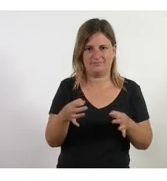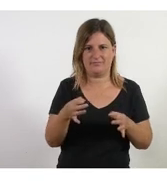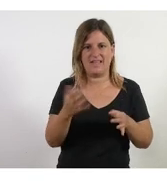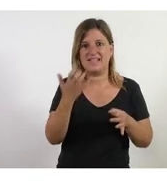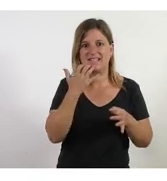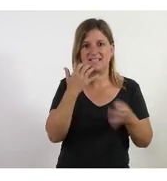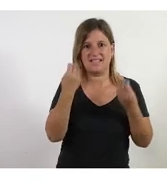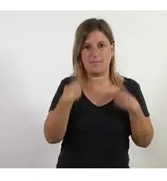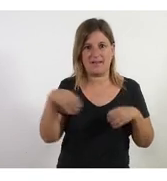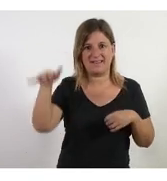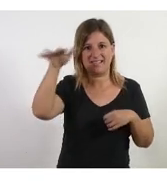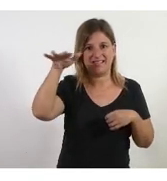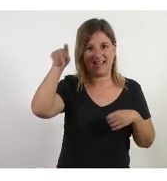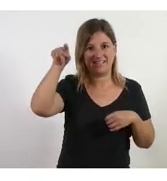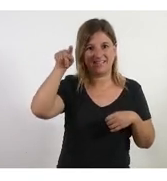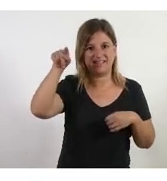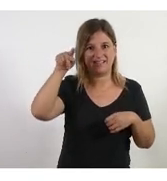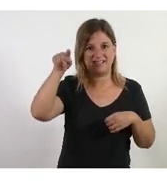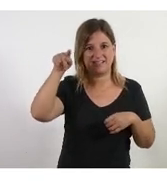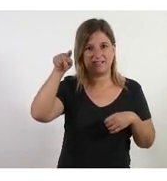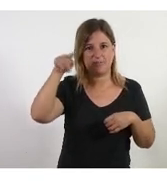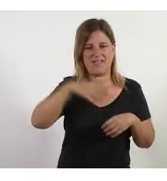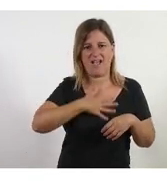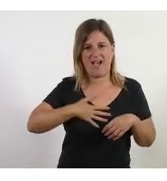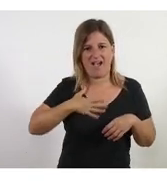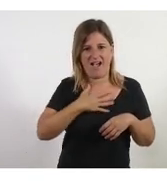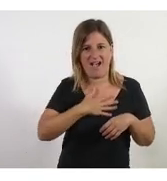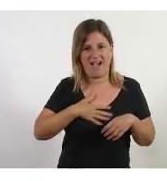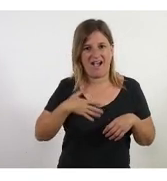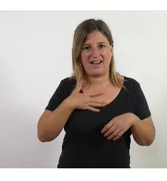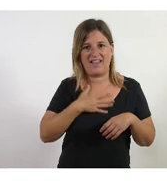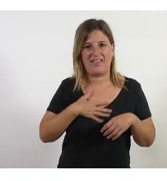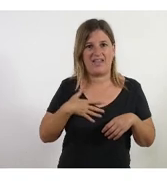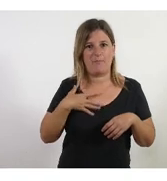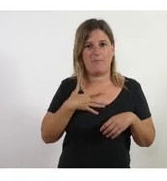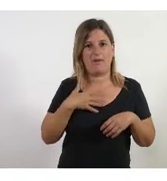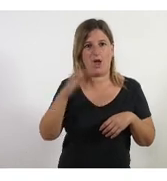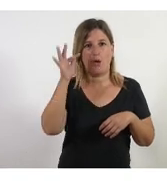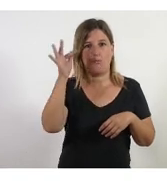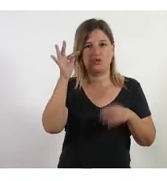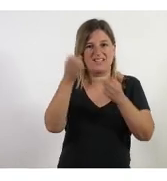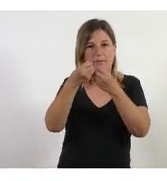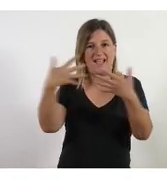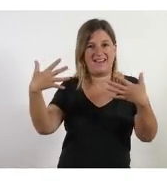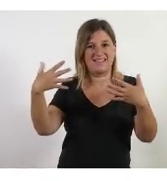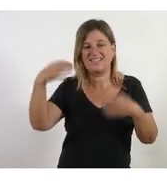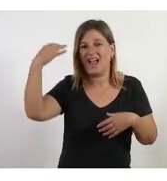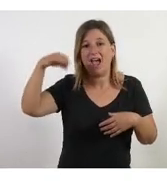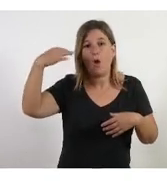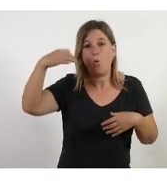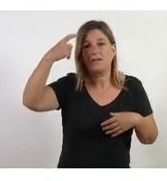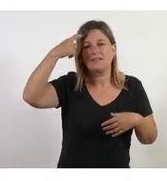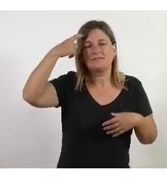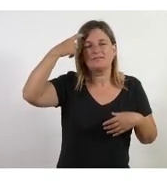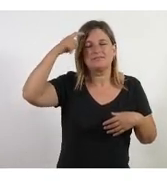aquest espai hi has fet un espai agradable, descarregat d'energia positiva, només col·locar la teva